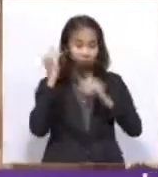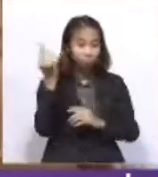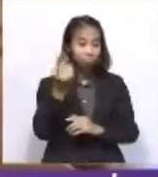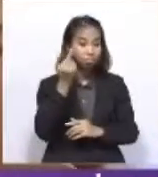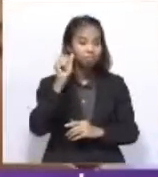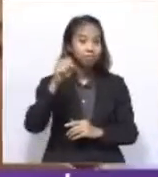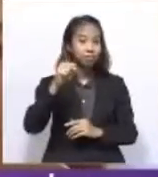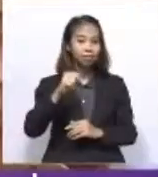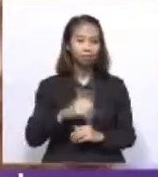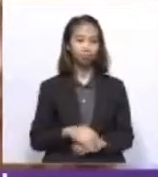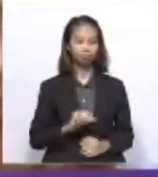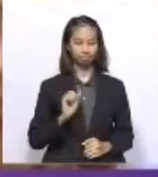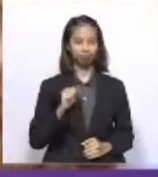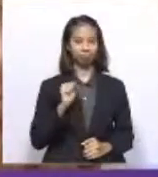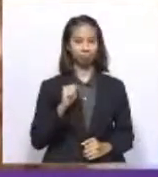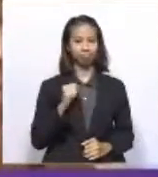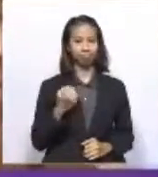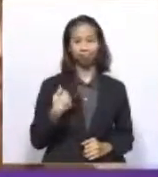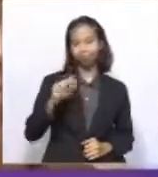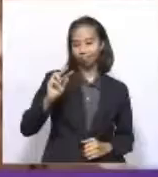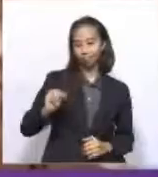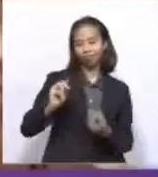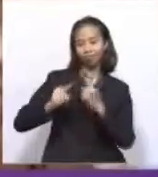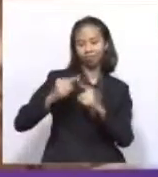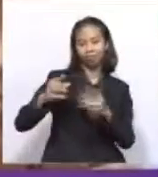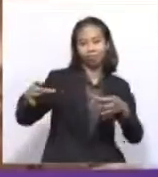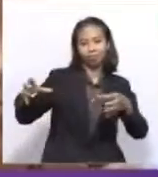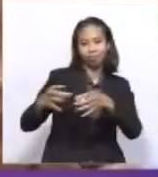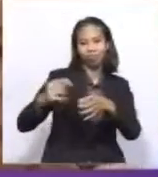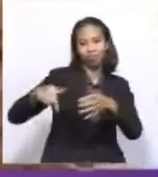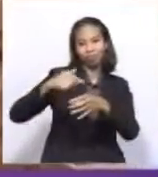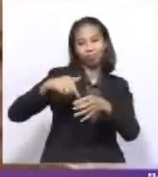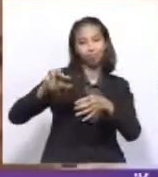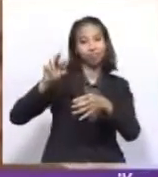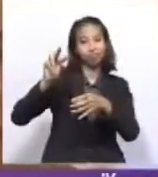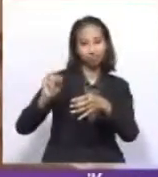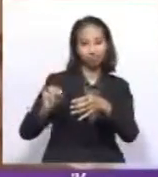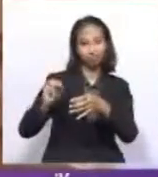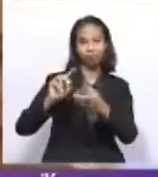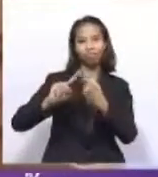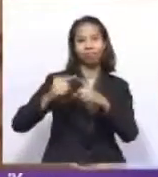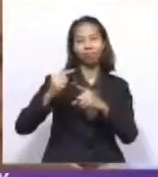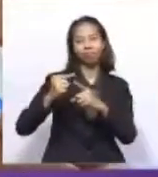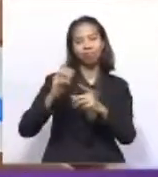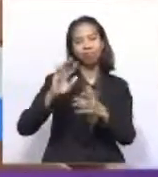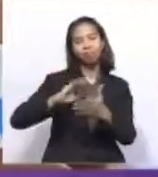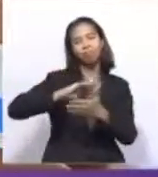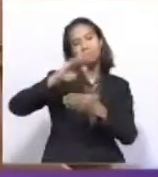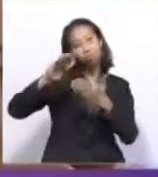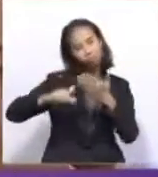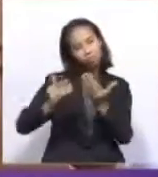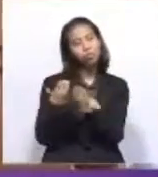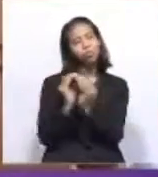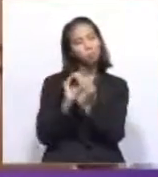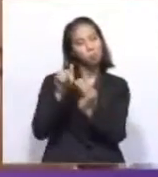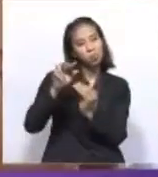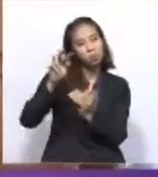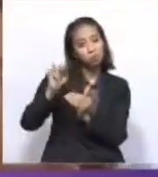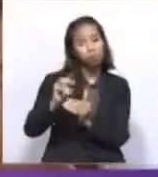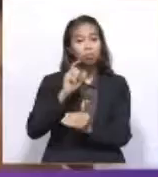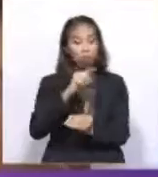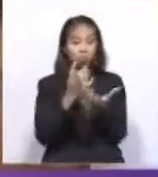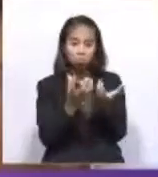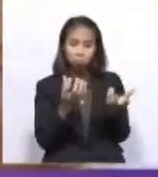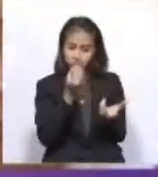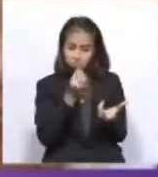คะ ตั้งใจเลยค่ะนัดกันมาเลยค่ะรวมตัวกันเป็นแบบเพื่อนร่วมงานเป็นญาติๆกันนะคะ อาหารเป็นยังไงบ้างคะถูกป